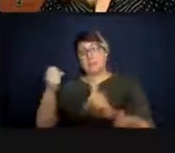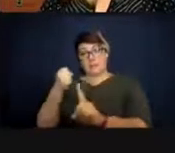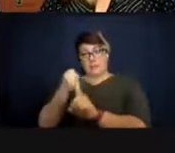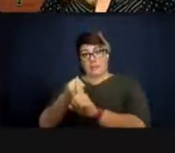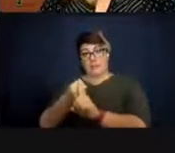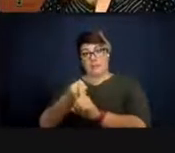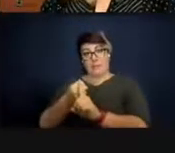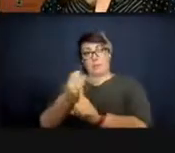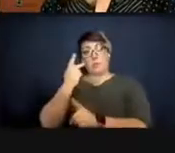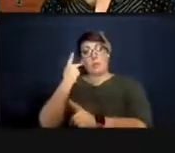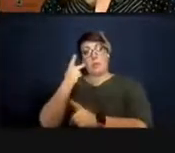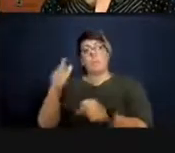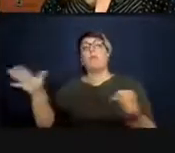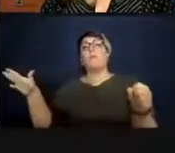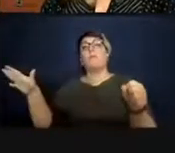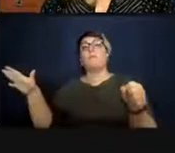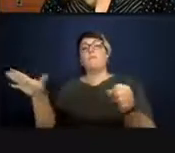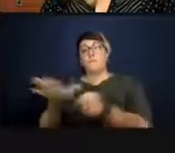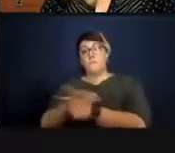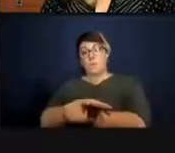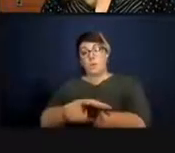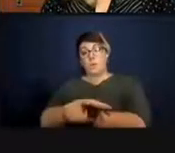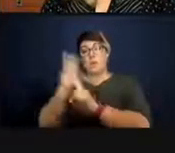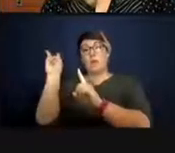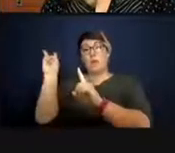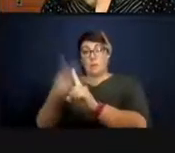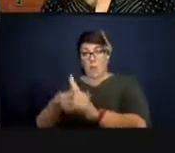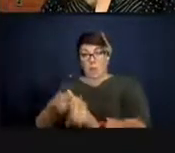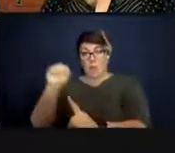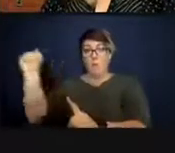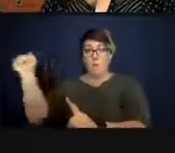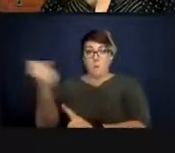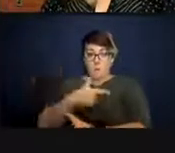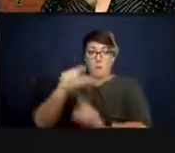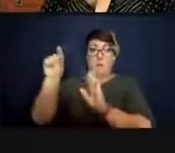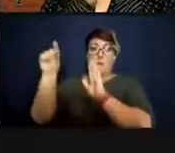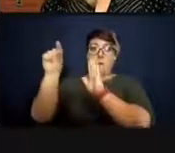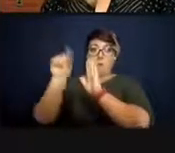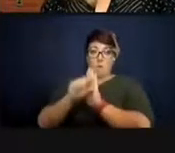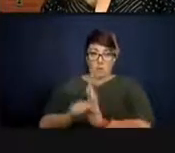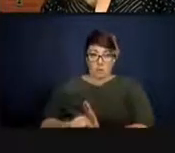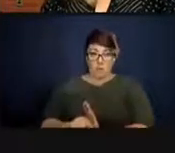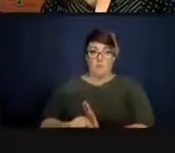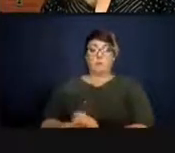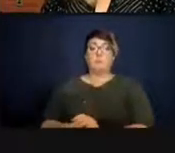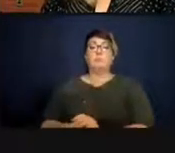kuboresha mahudhurio na mambo kama hayo. Kwa hivyo